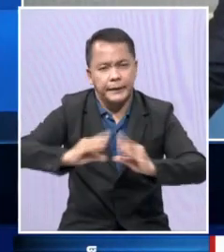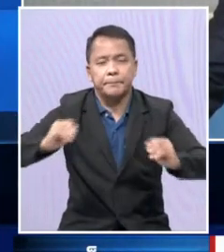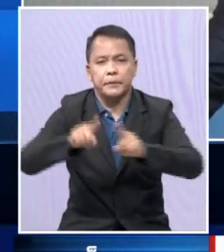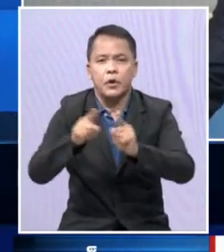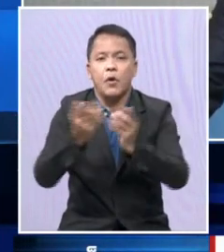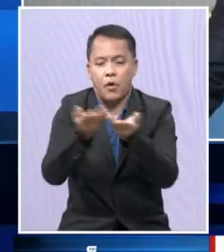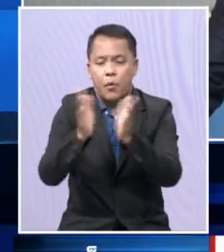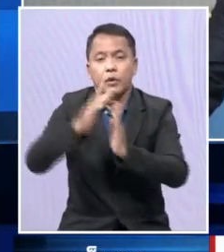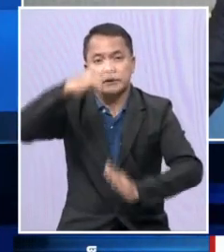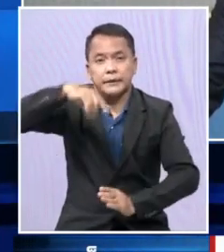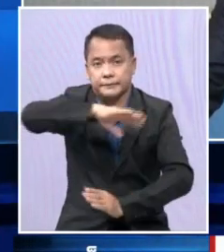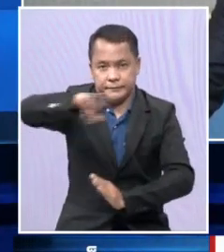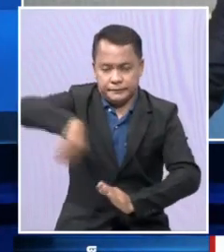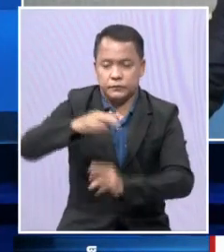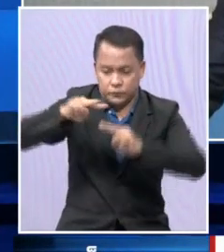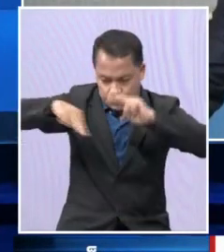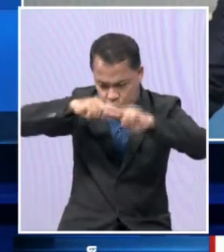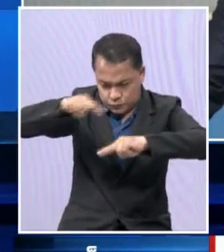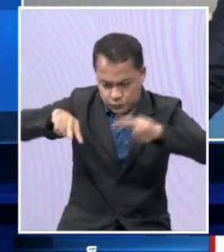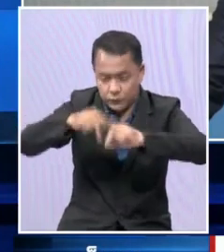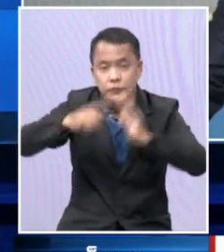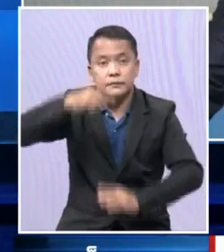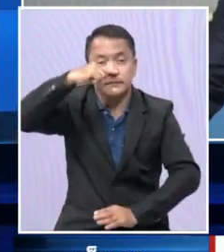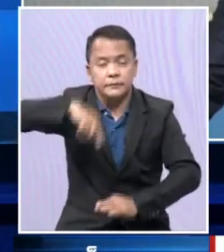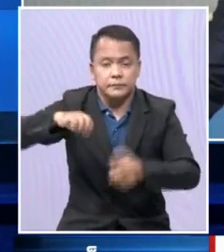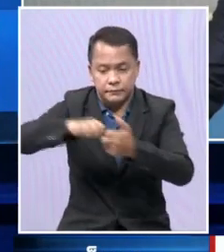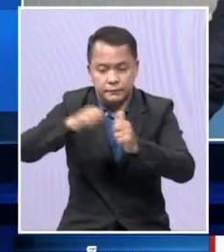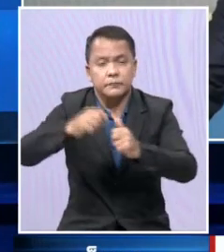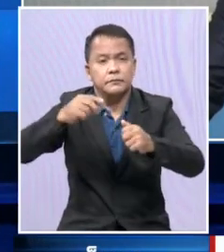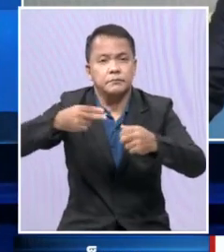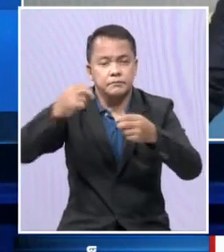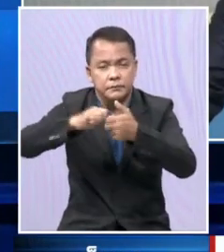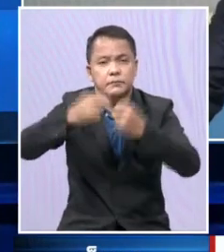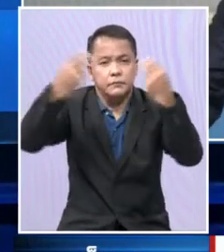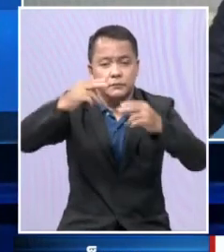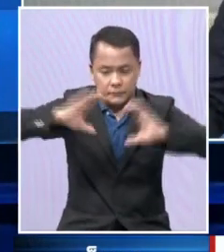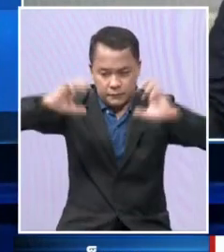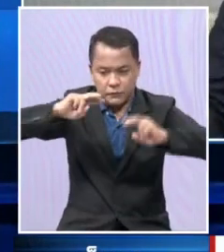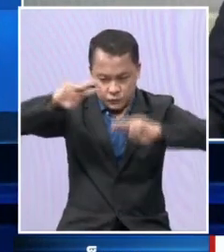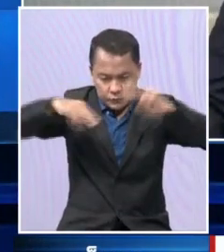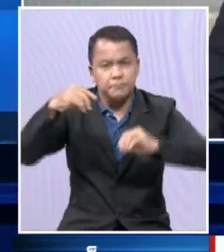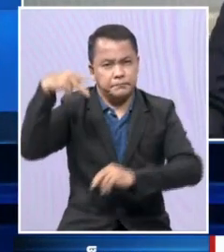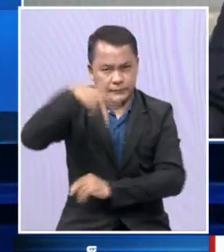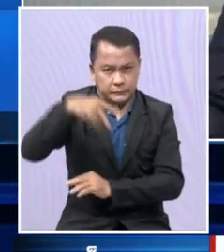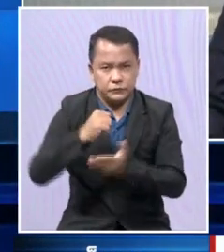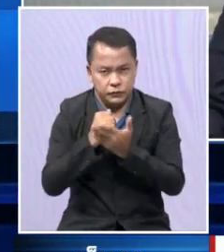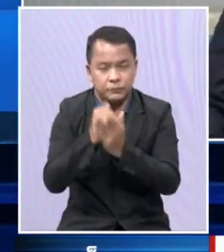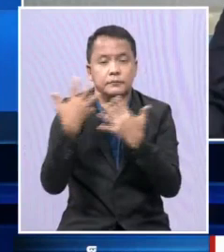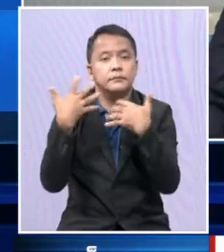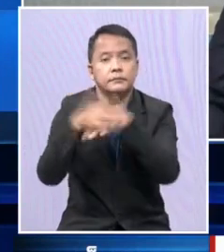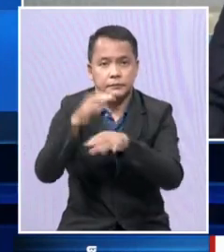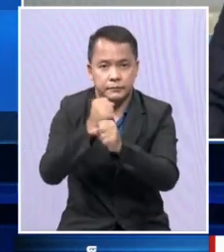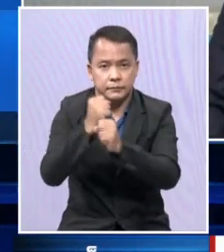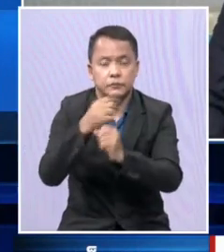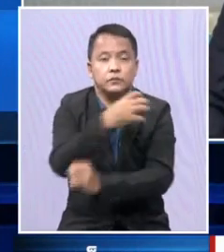ในส่วนครอบครัวคนไทยทุกคนต้องได้รับการดูแลคนไทยที่ตกเป็นเหยื่ออยู่ในอิสราเอลรัฐบาลต้องดูแลเป็นพิเศษนะครับโดยการประสานทำง